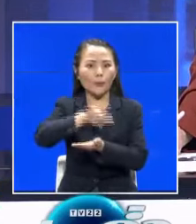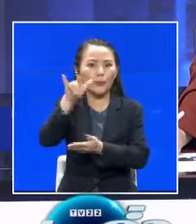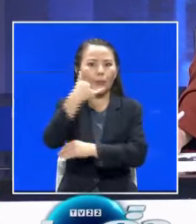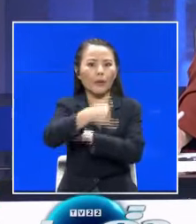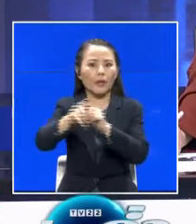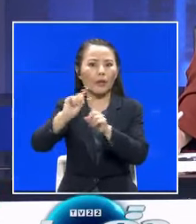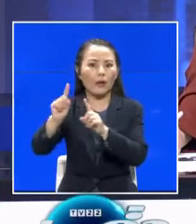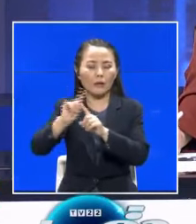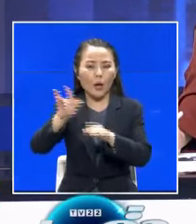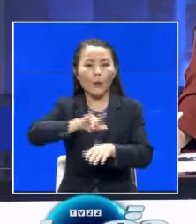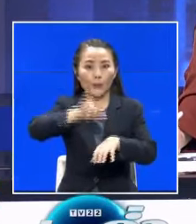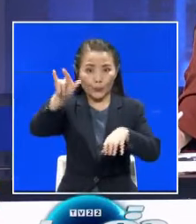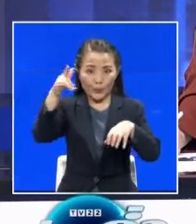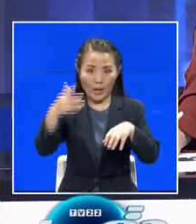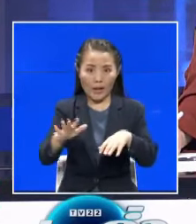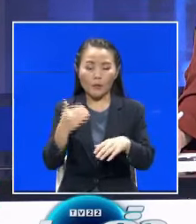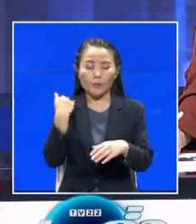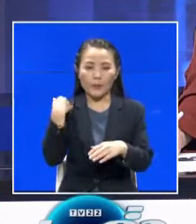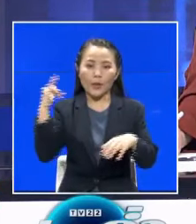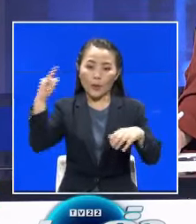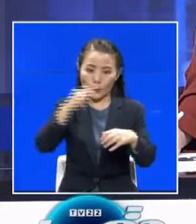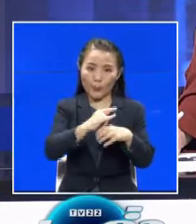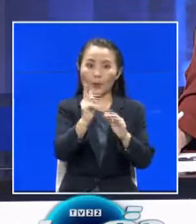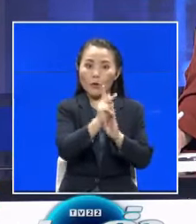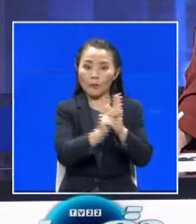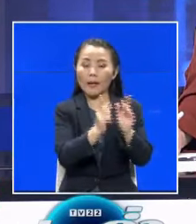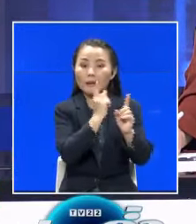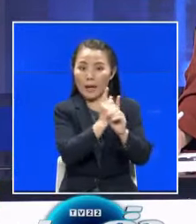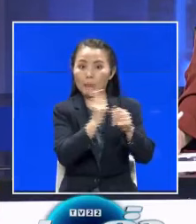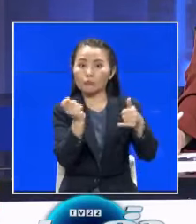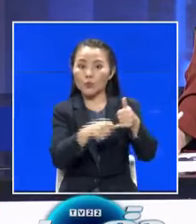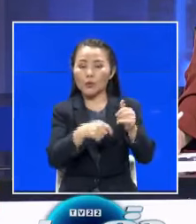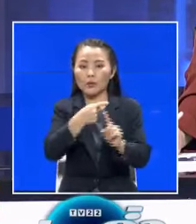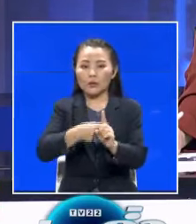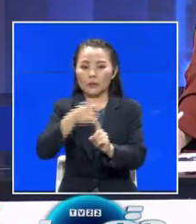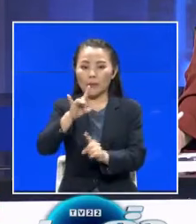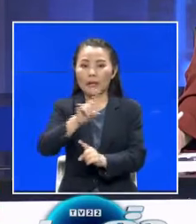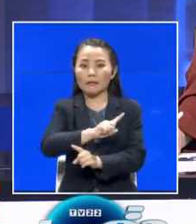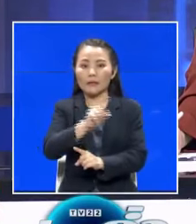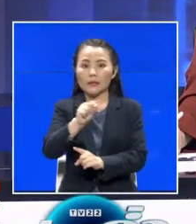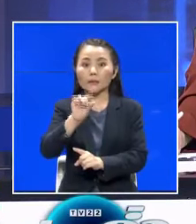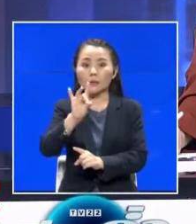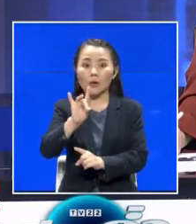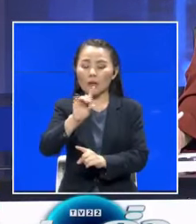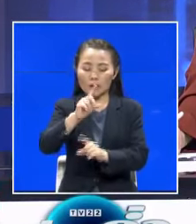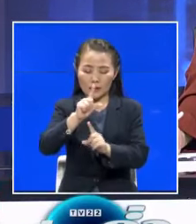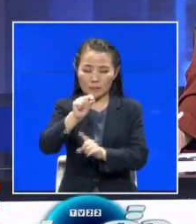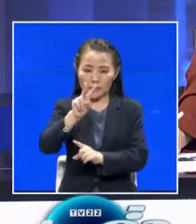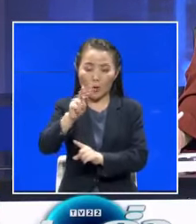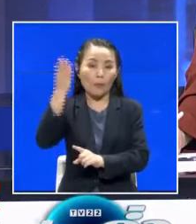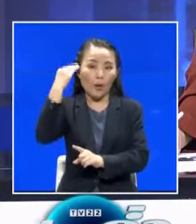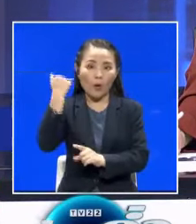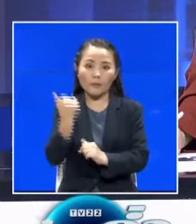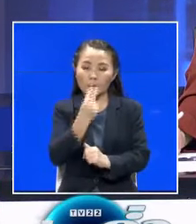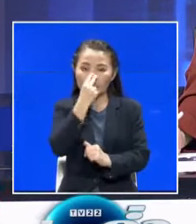ะแล้วก็กลับมารับโทษตามกฎหมายเมื่อ22สิงหาคมปีที่ผ่านมาพาคุณผู้ชมไปไล่เ